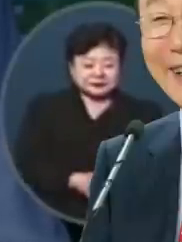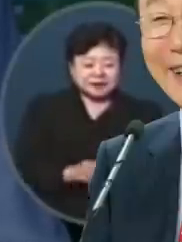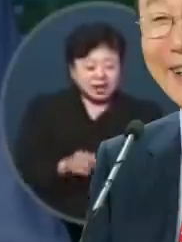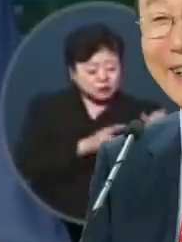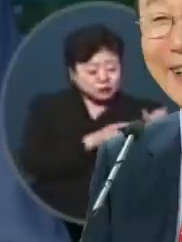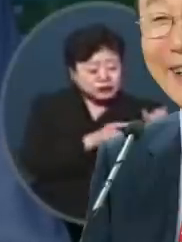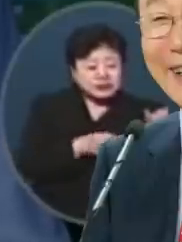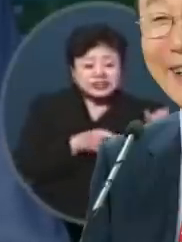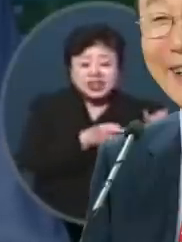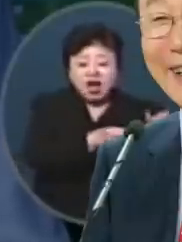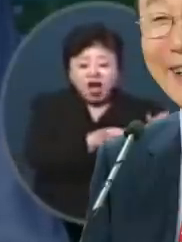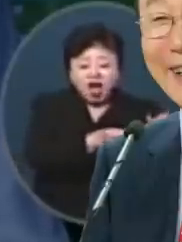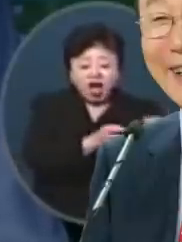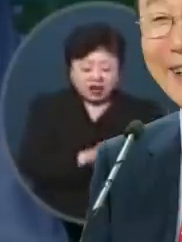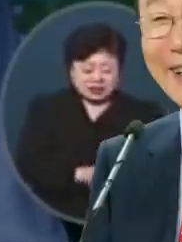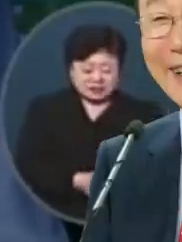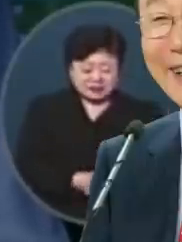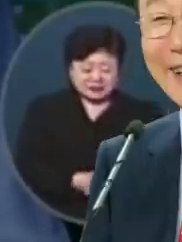아내들이요,